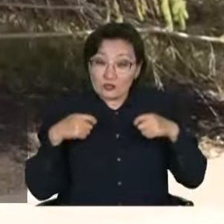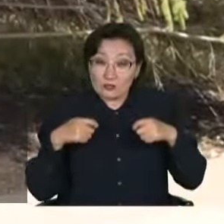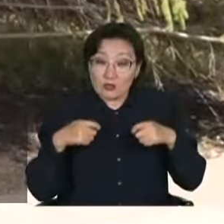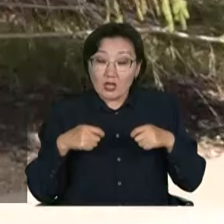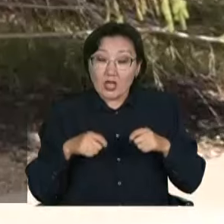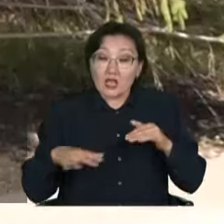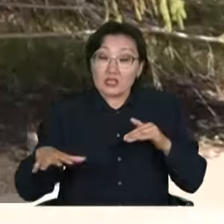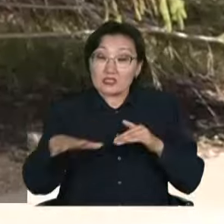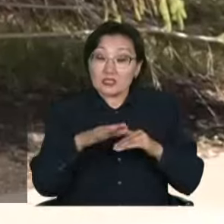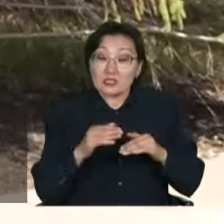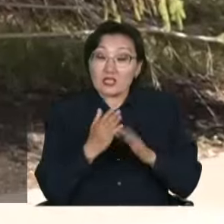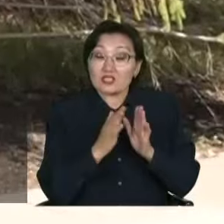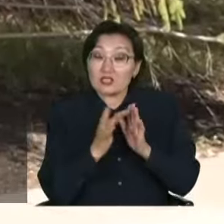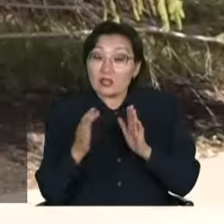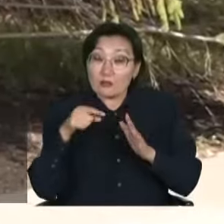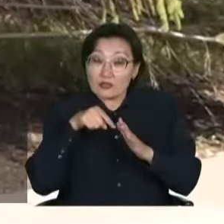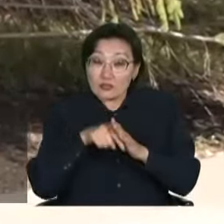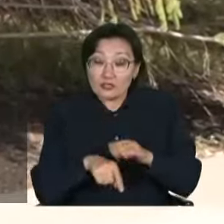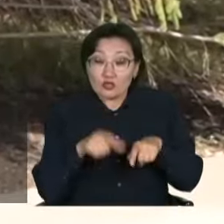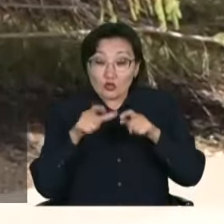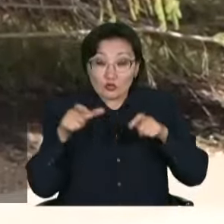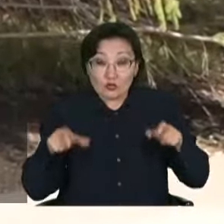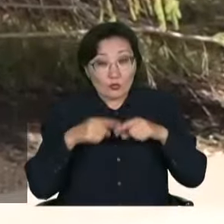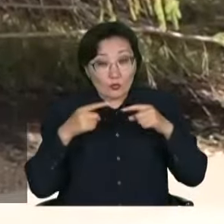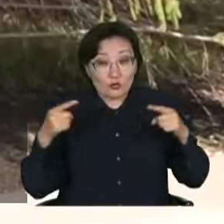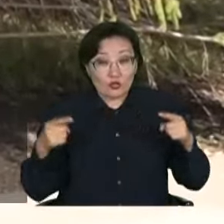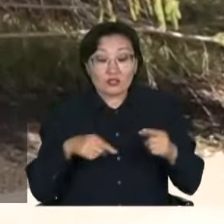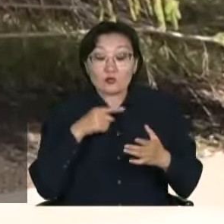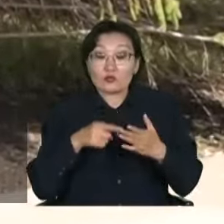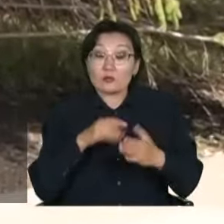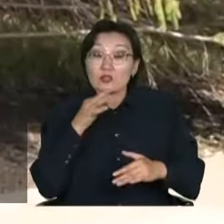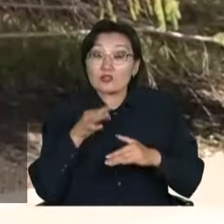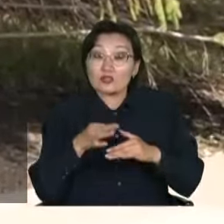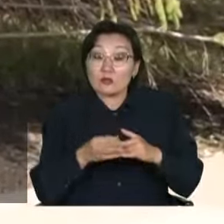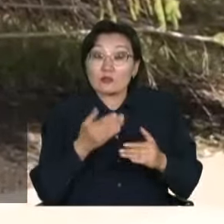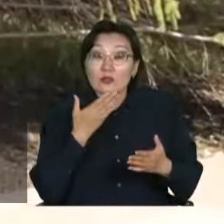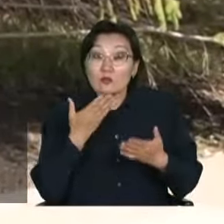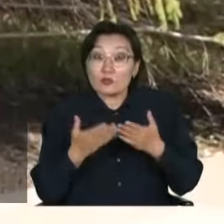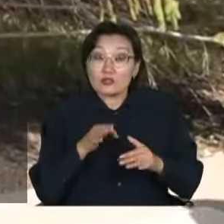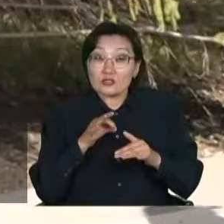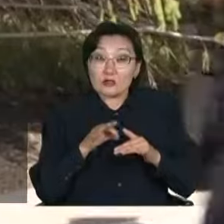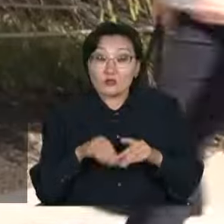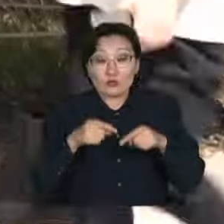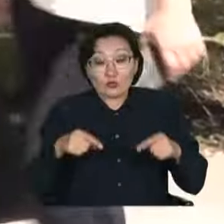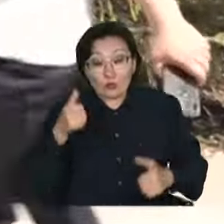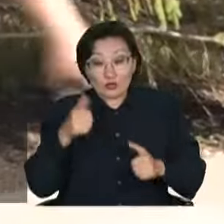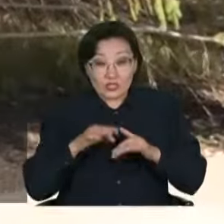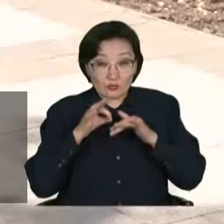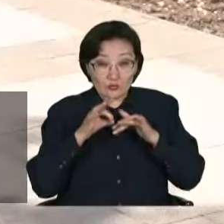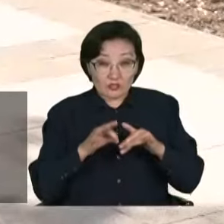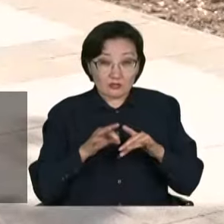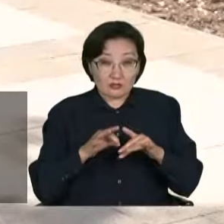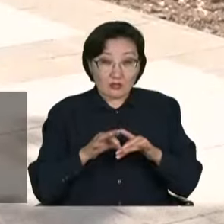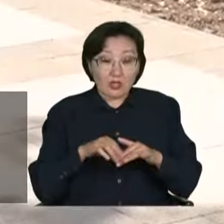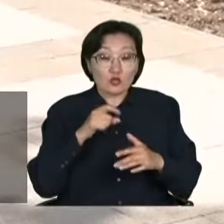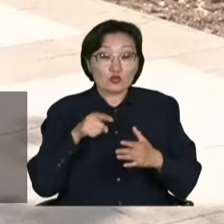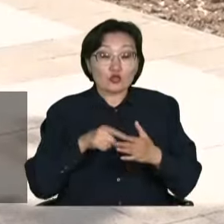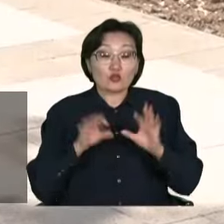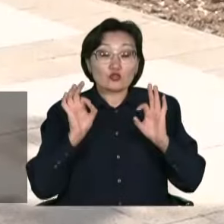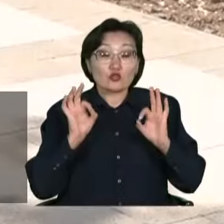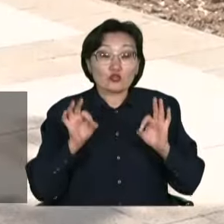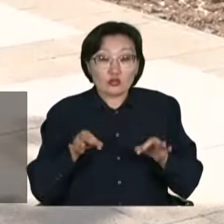алаңдарда, саябақтарында тұрғындармен түрлі викториналық сұрақтар өткізілді, түрлі ойындар өткізілді. Сұрақтарға